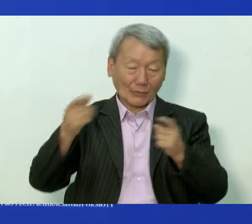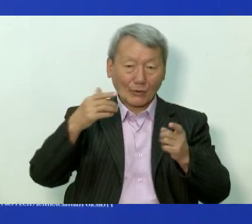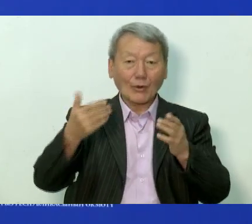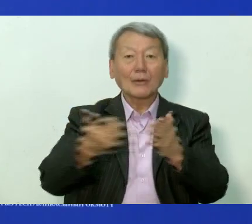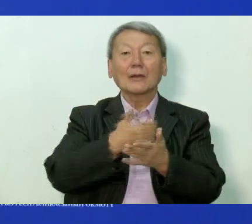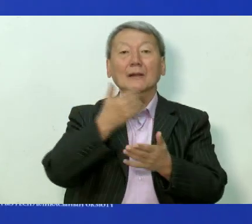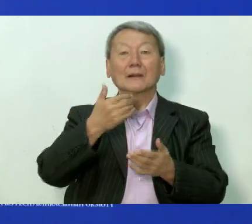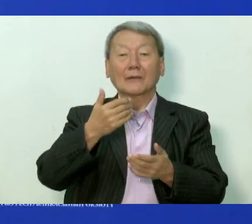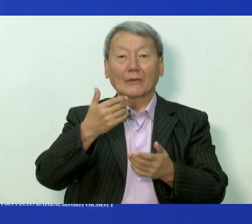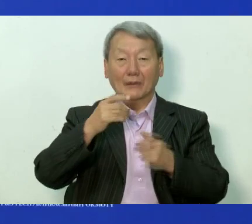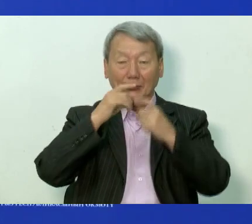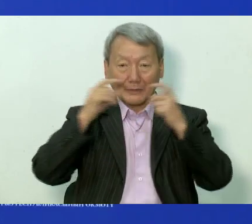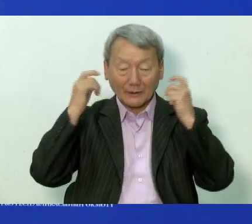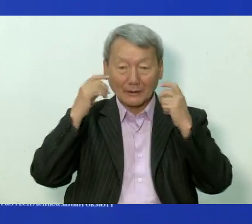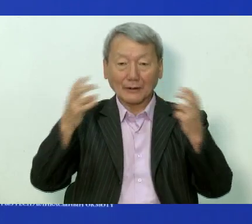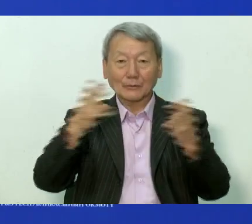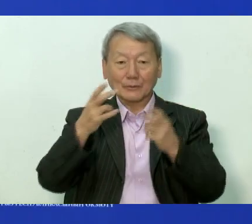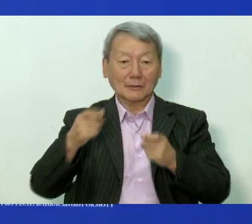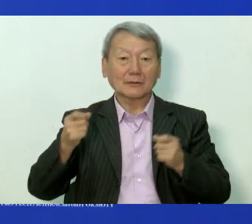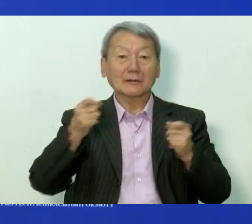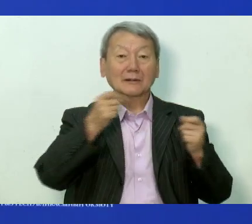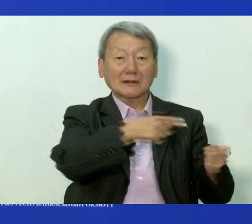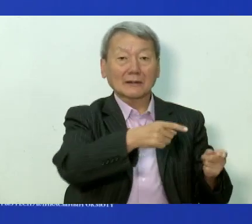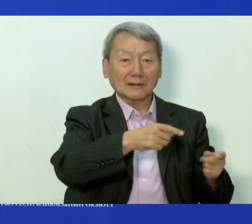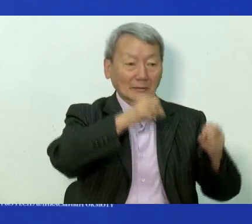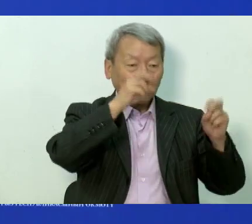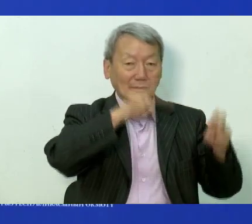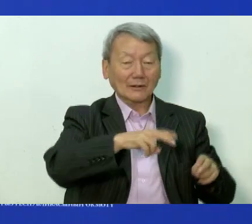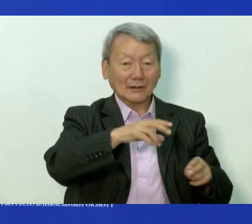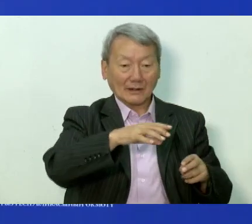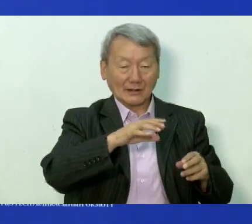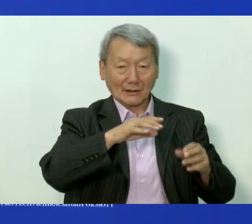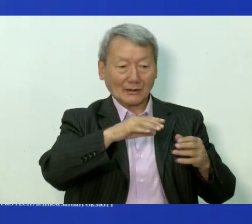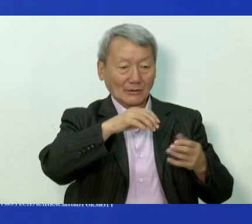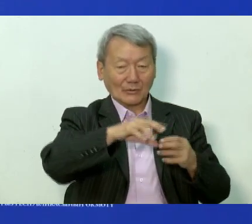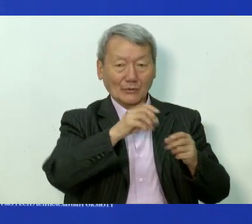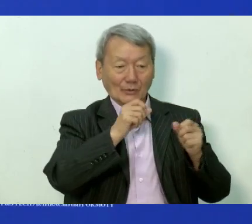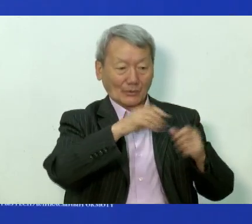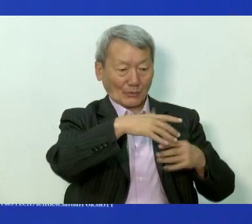использования масок, их надо выбрасывать в контейнеры для отходов.